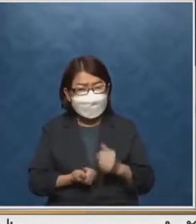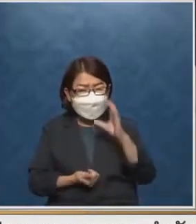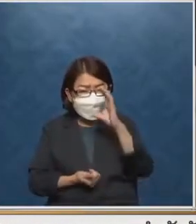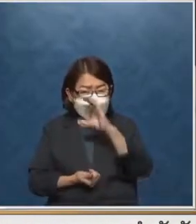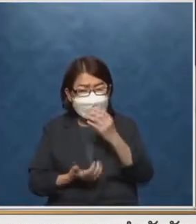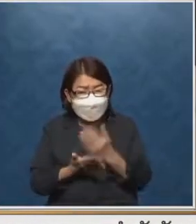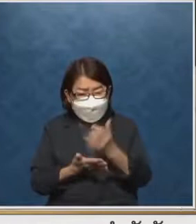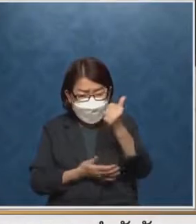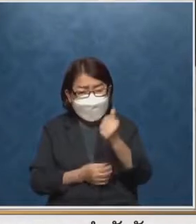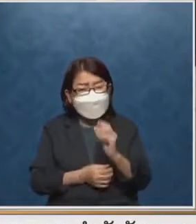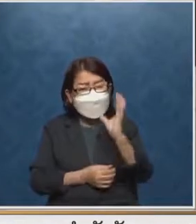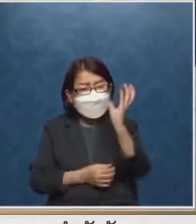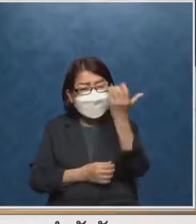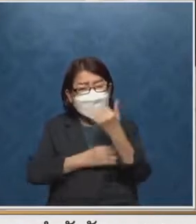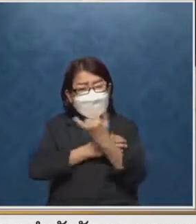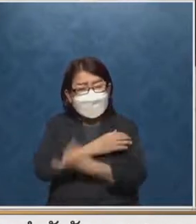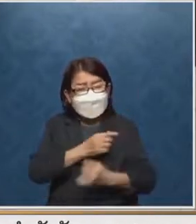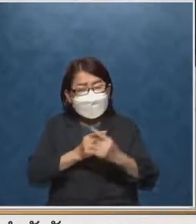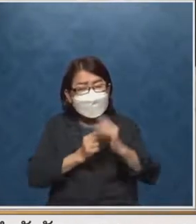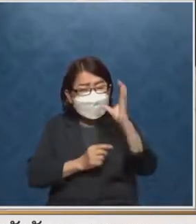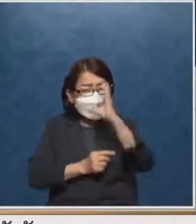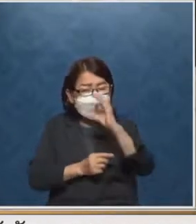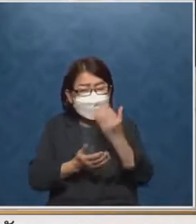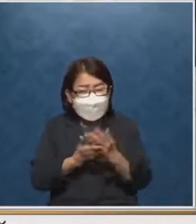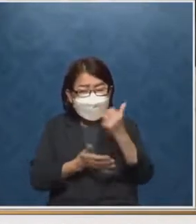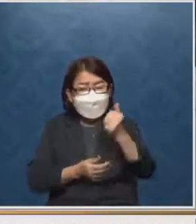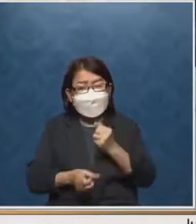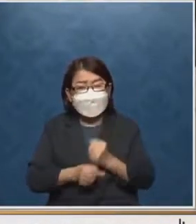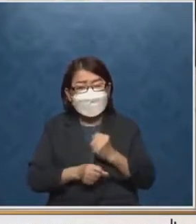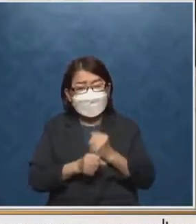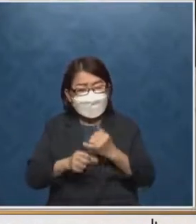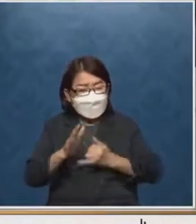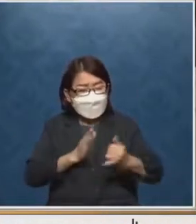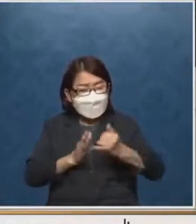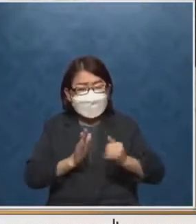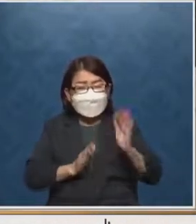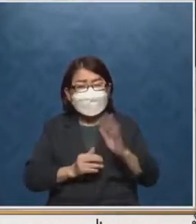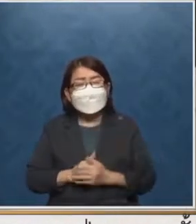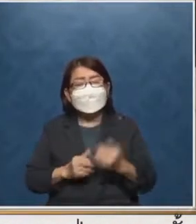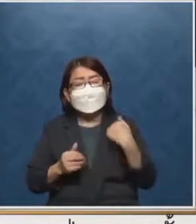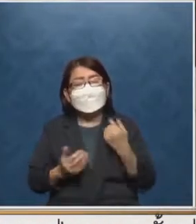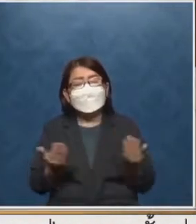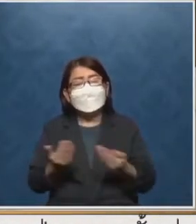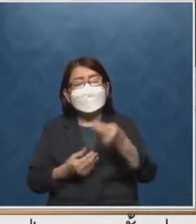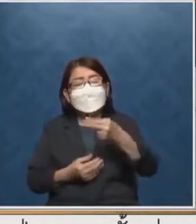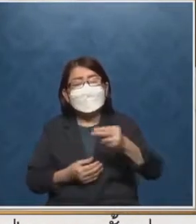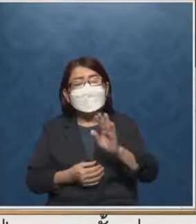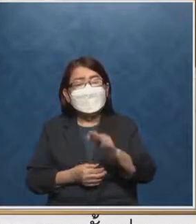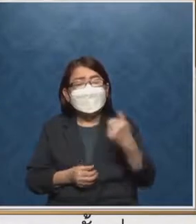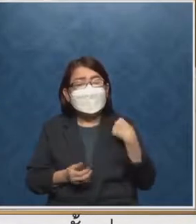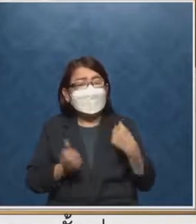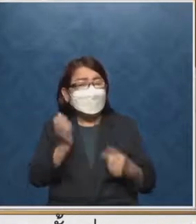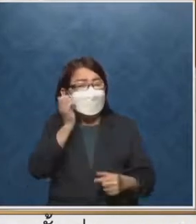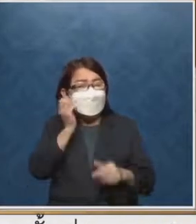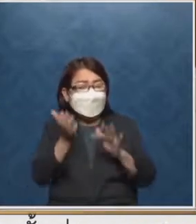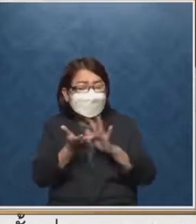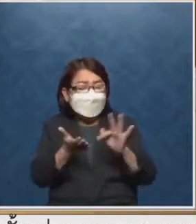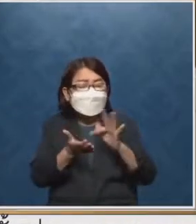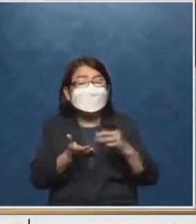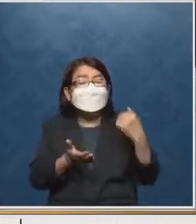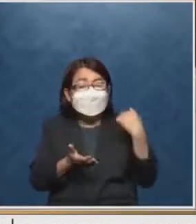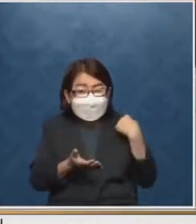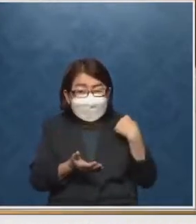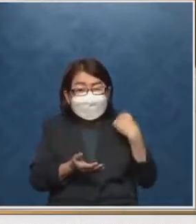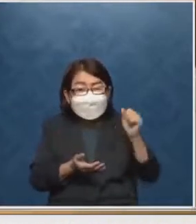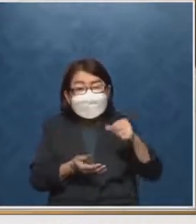ในโลกขนาดนี้หาเงินได้โดยไม่ต้องไปทำงานเพราะเยาวชนทุกท่านหลายท่านเนี่ยก็มีเครื่องสมาร์ทโฟนอยู่มากอยู่แล้ว